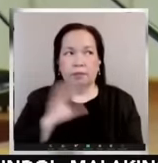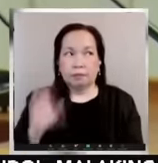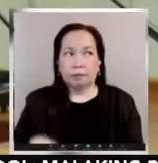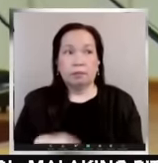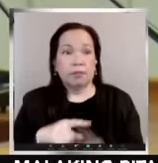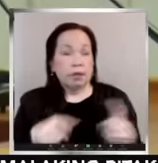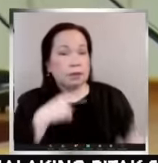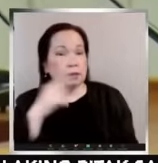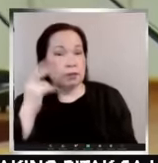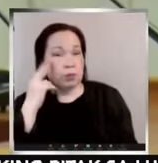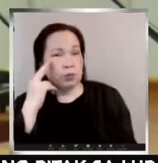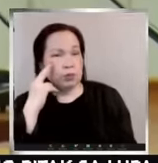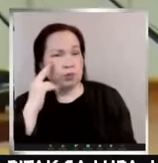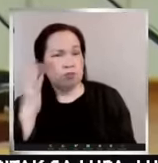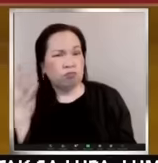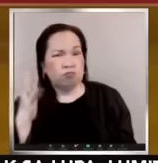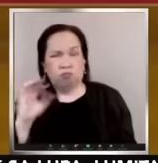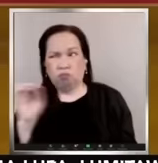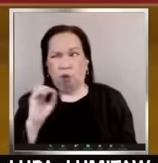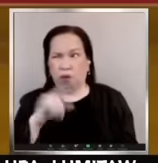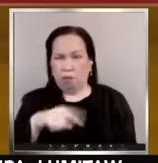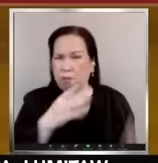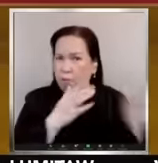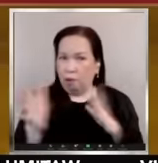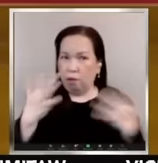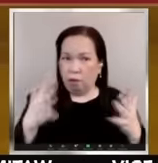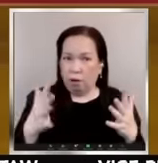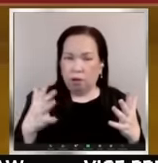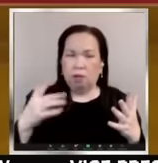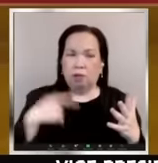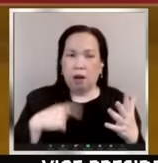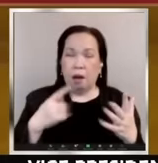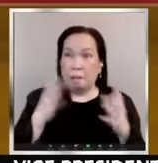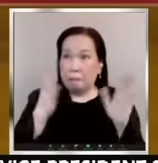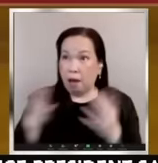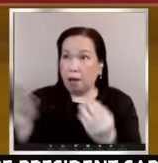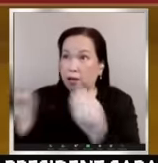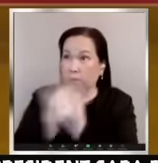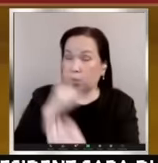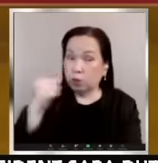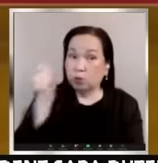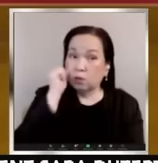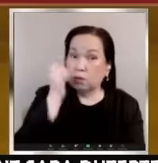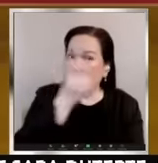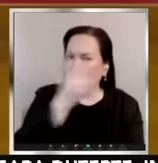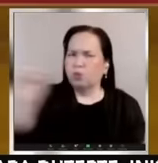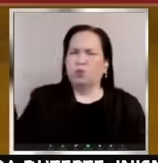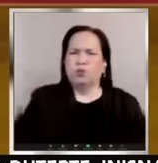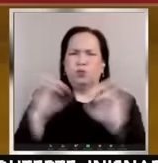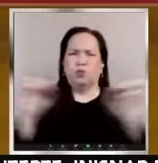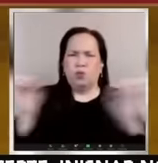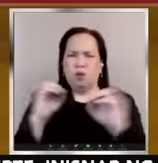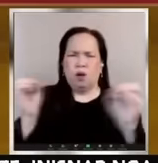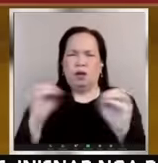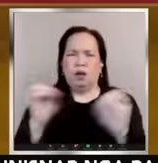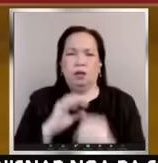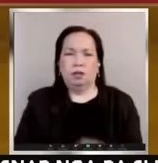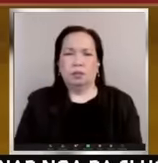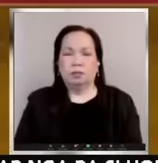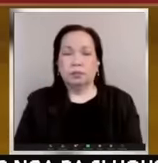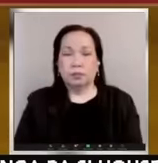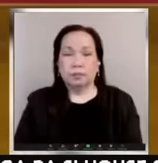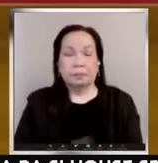na walang niluluto at na i-file ng impeachment complaint sa Kamara laban kay Vice President Duterte. Para sa